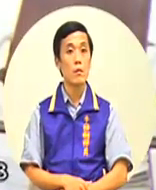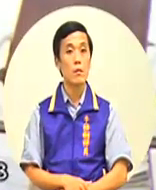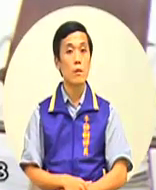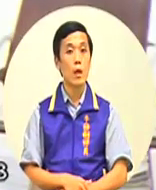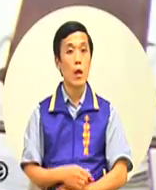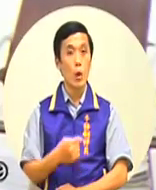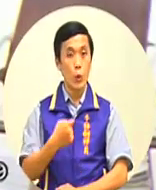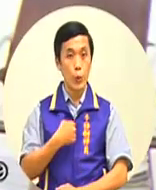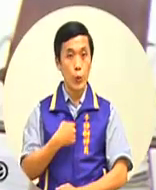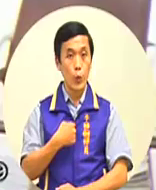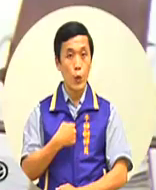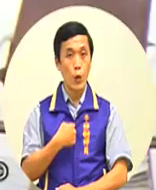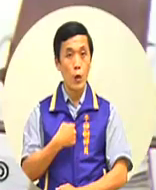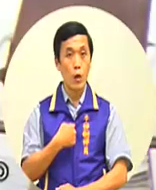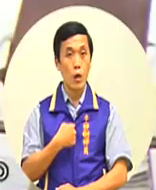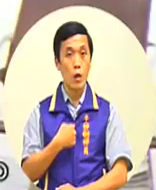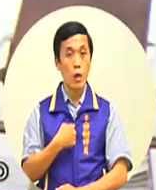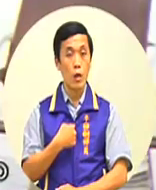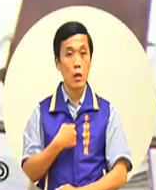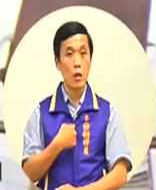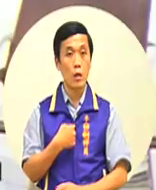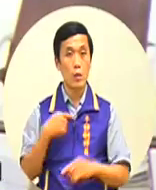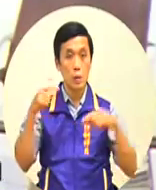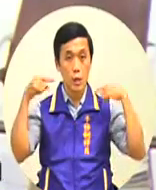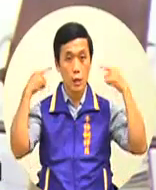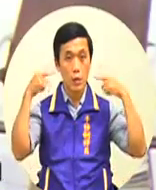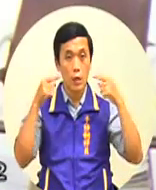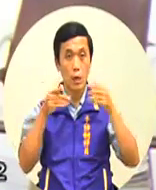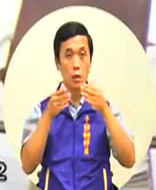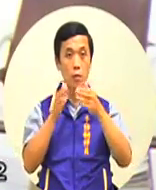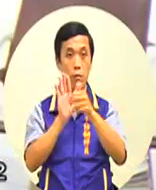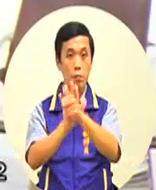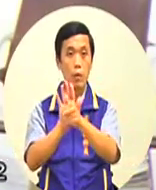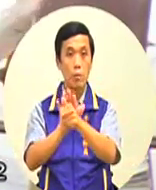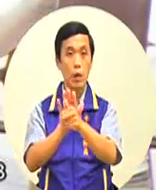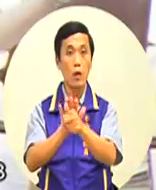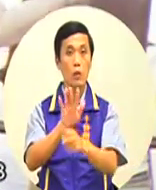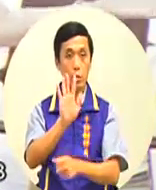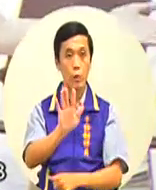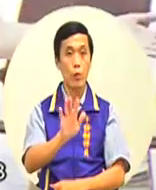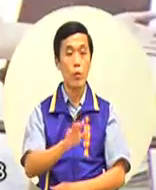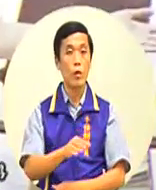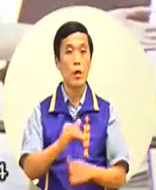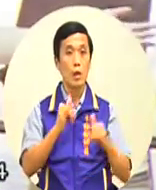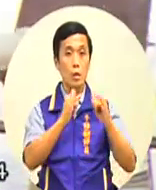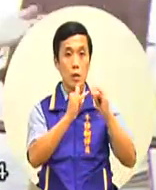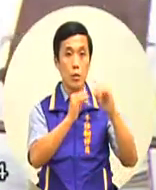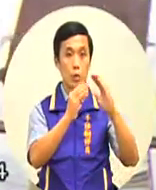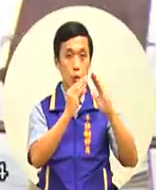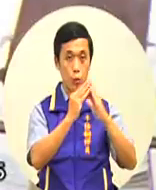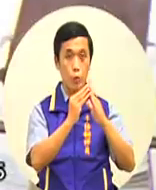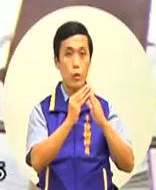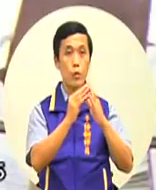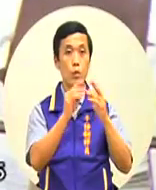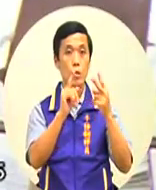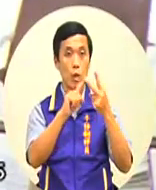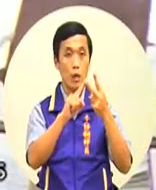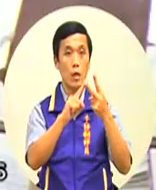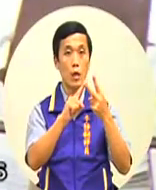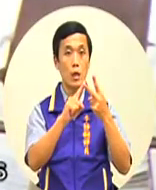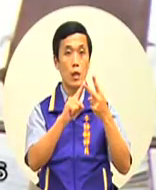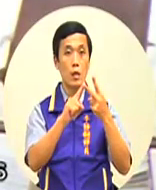本席也在背后一直有在帮协助，那社会局，那还有我